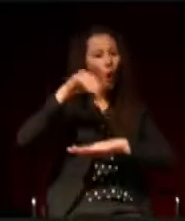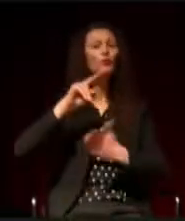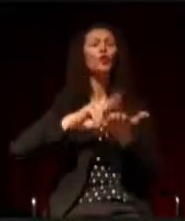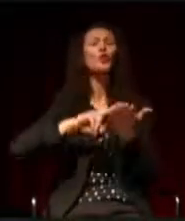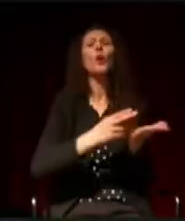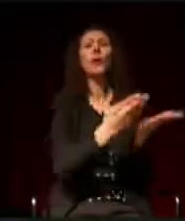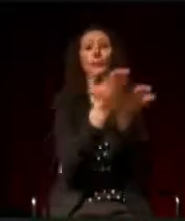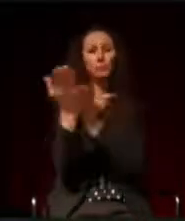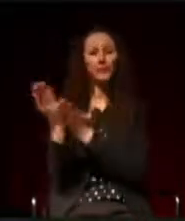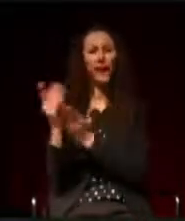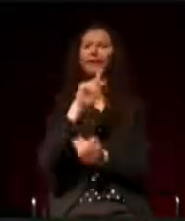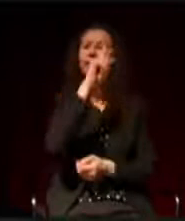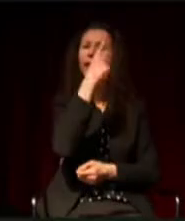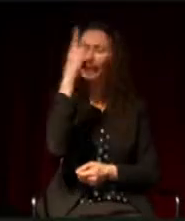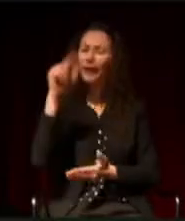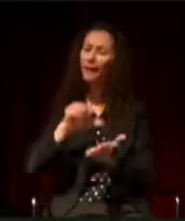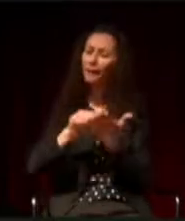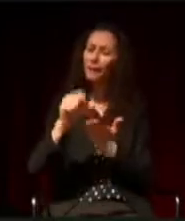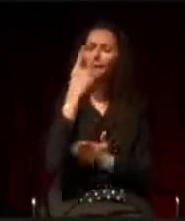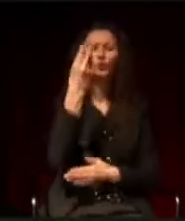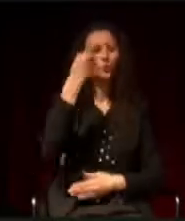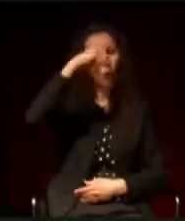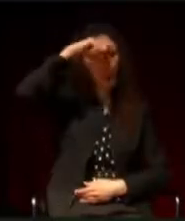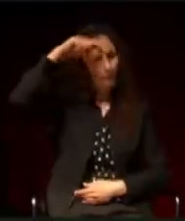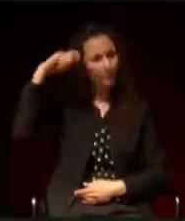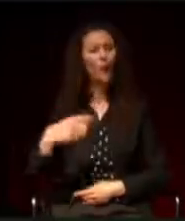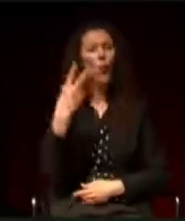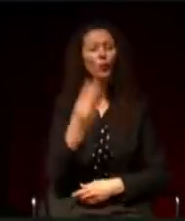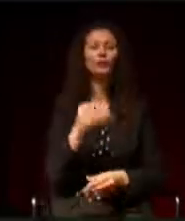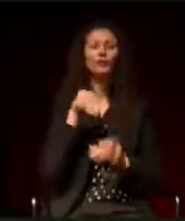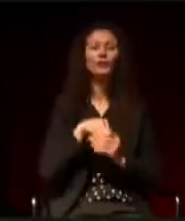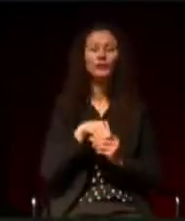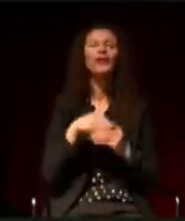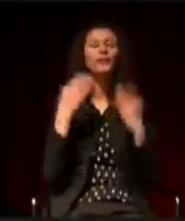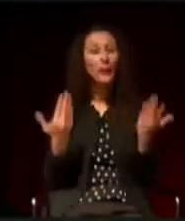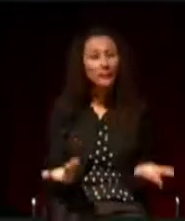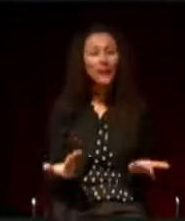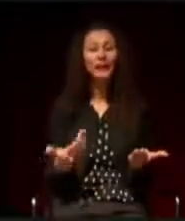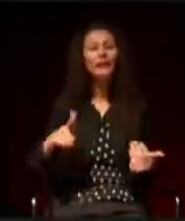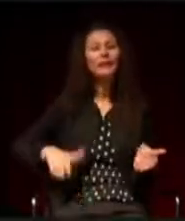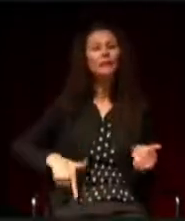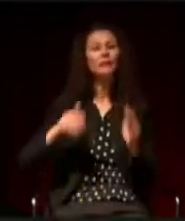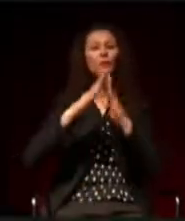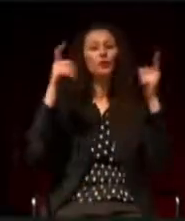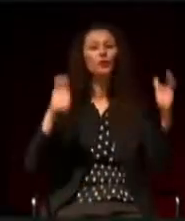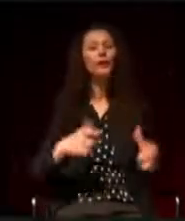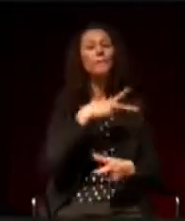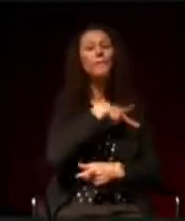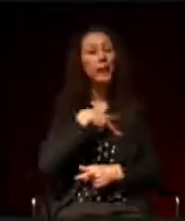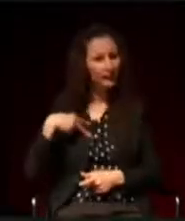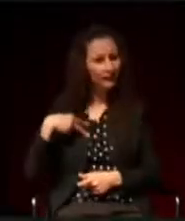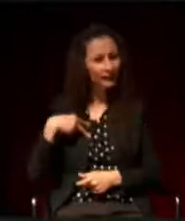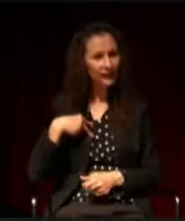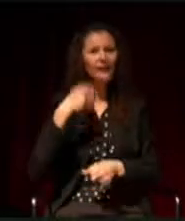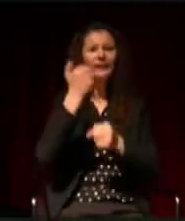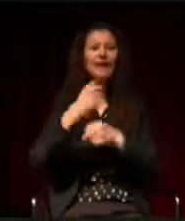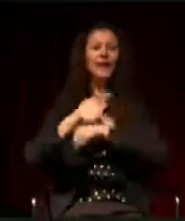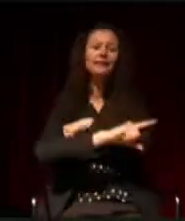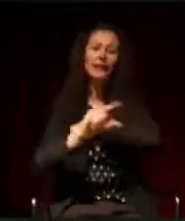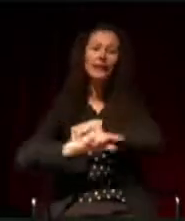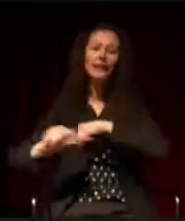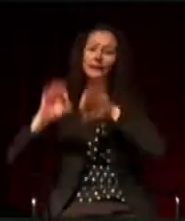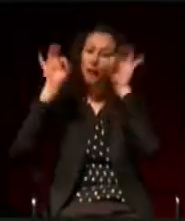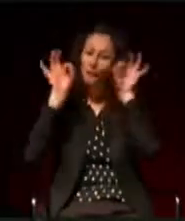komisyon üyelerimize, tek tek her birinin çok emeği oldu bu süre içinde ve tabii ki İzmir Büyükşehir Belediyesi'nin genel